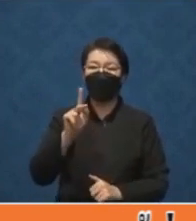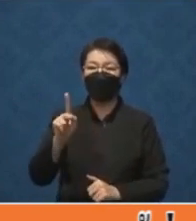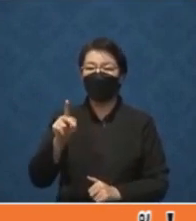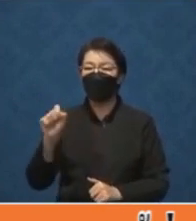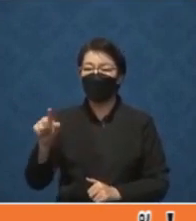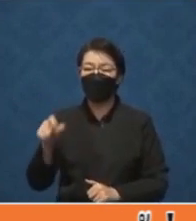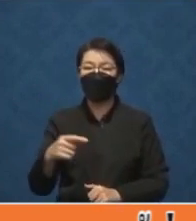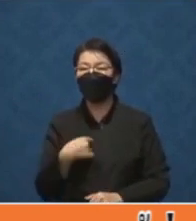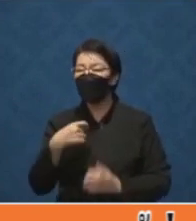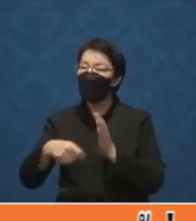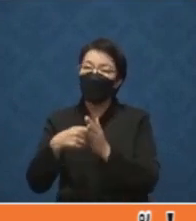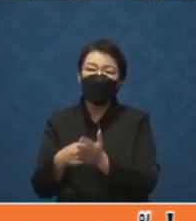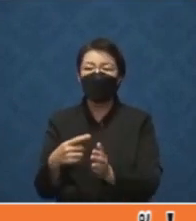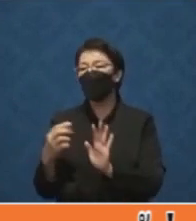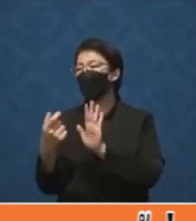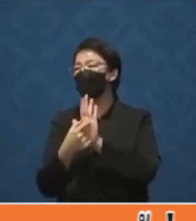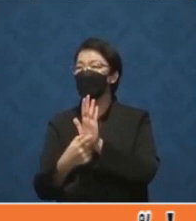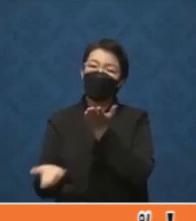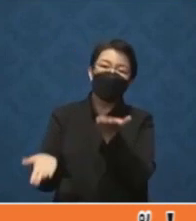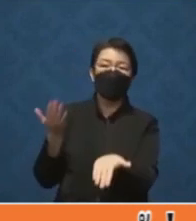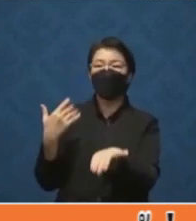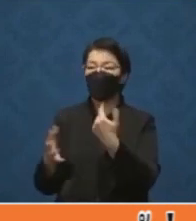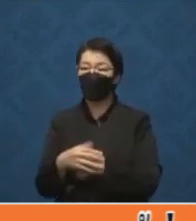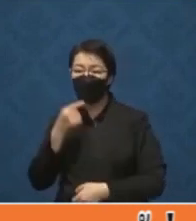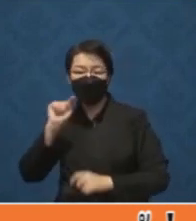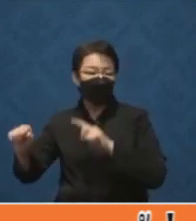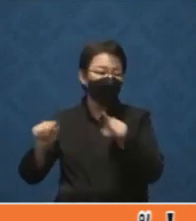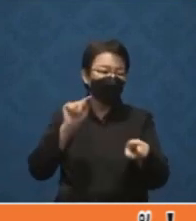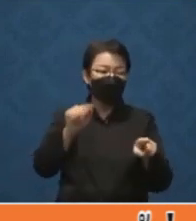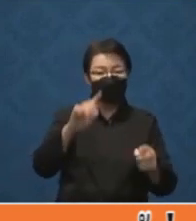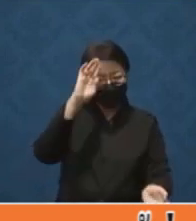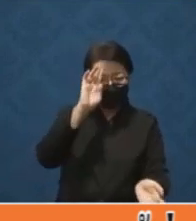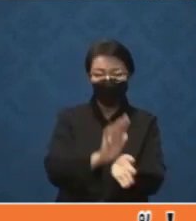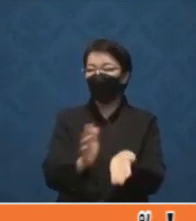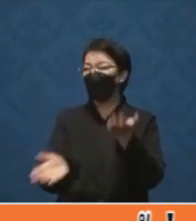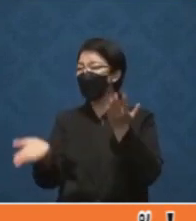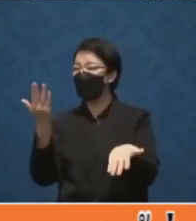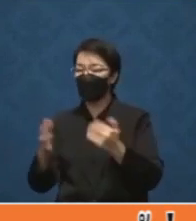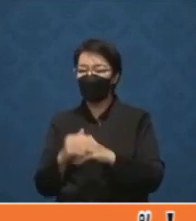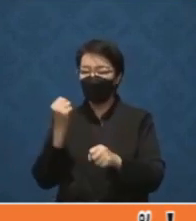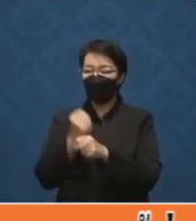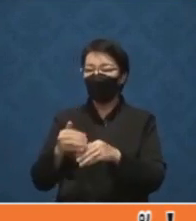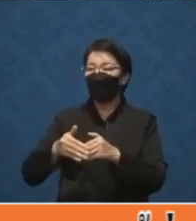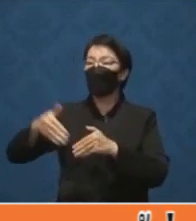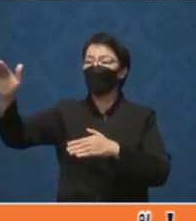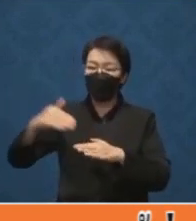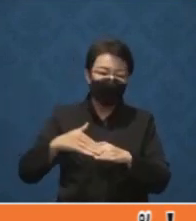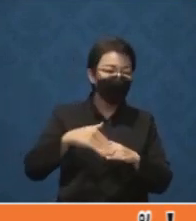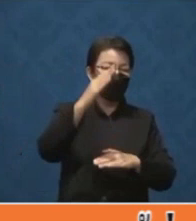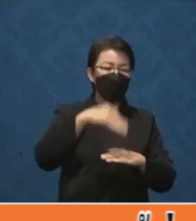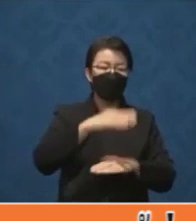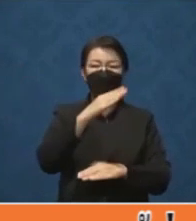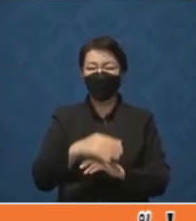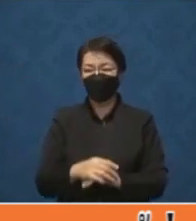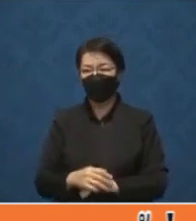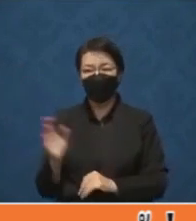การณ์ฉุกเฉินแล้วมาออกข้อกำหนดอะไรก็ได้ใช้งานเจ้าหน้าที่ที่ไปกระทำการใดๆก็ได้ที่เกินเลยจาก